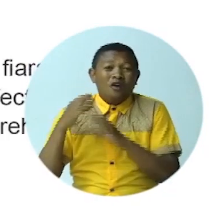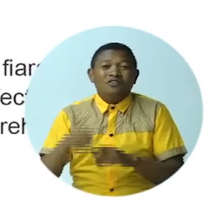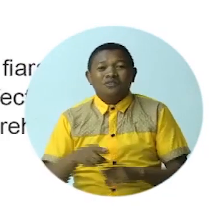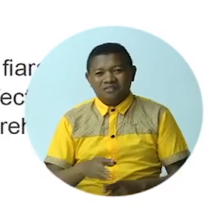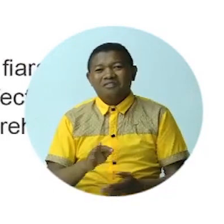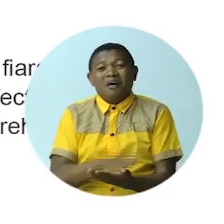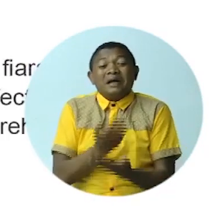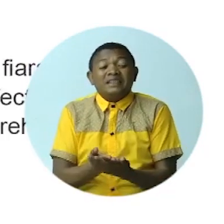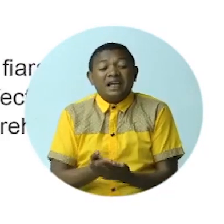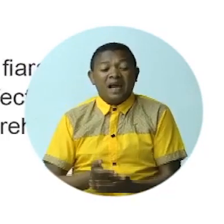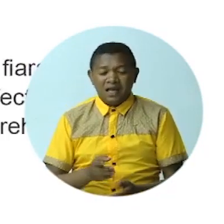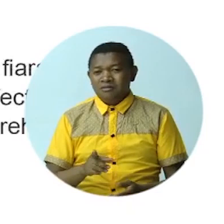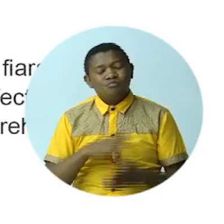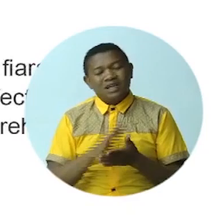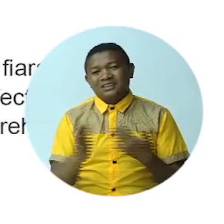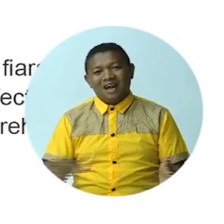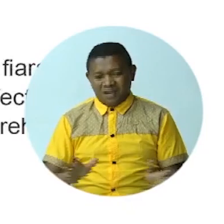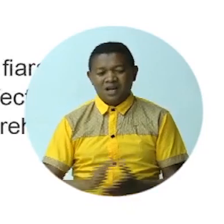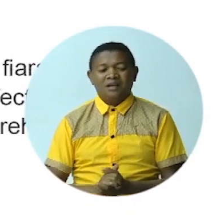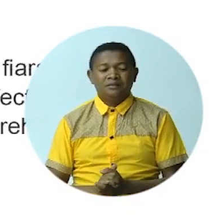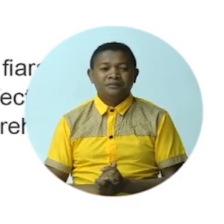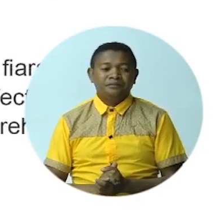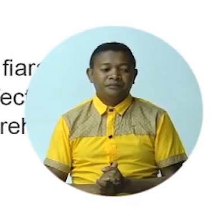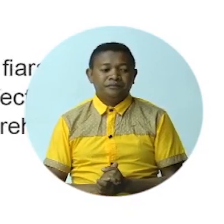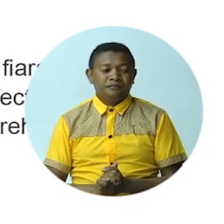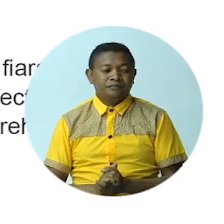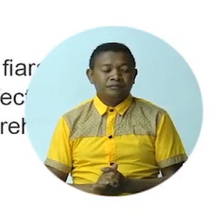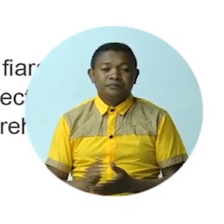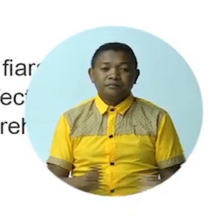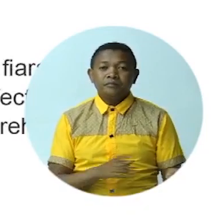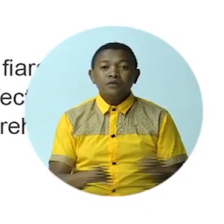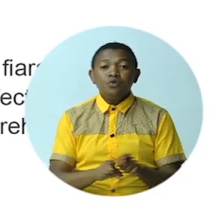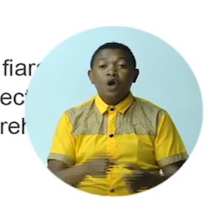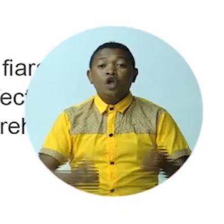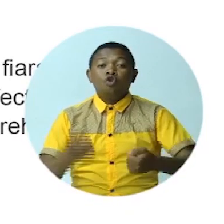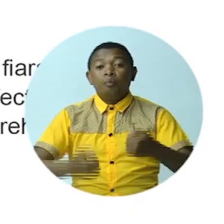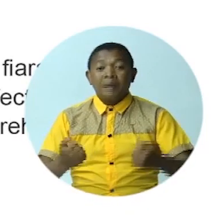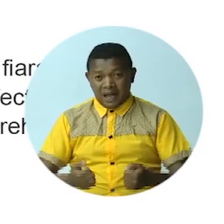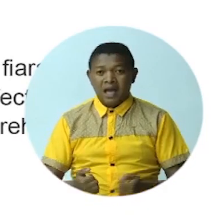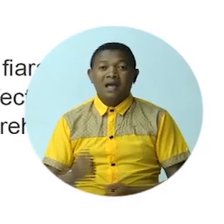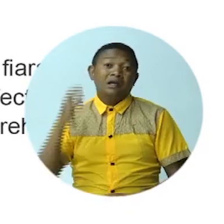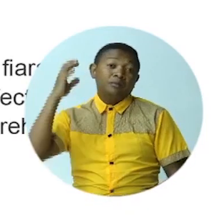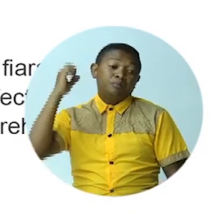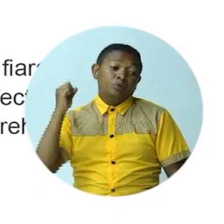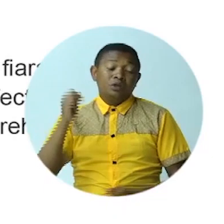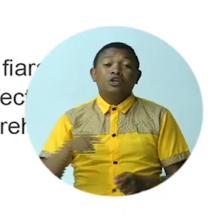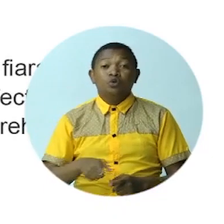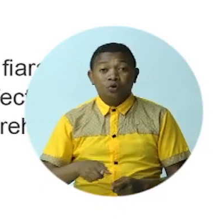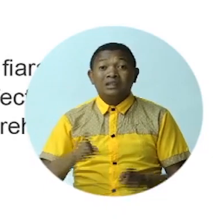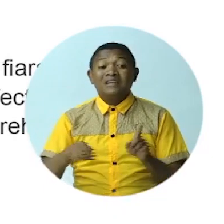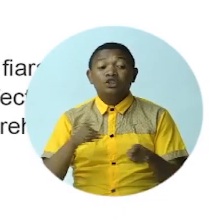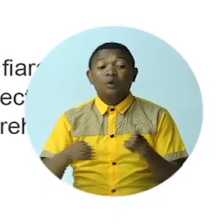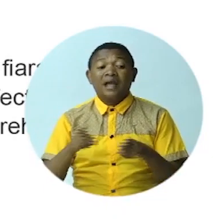ny fitaterana an-tanety sy ny zotra nasionaly ary regionaly dia misokatra trany